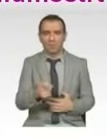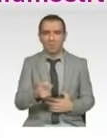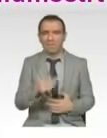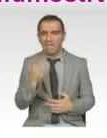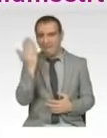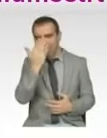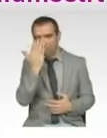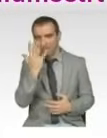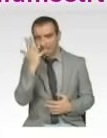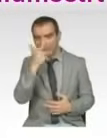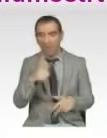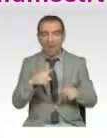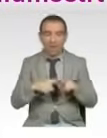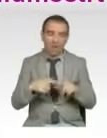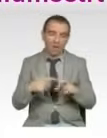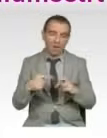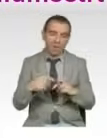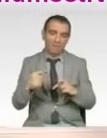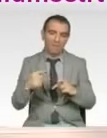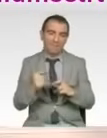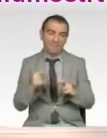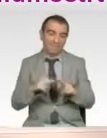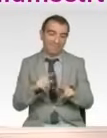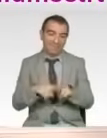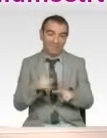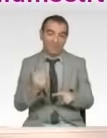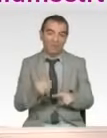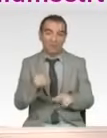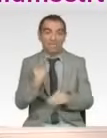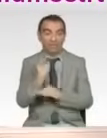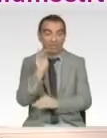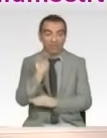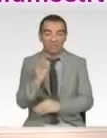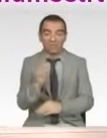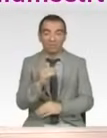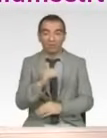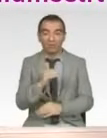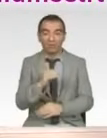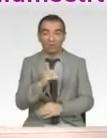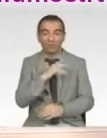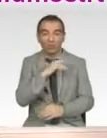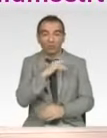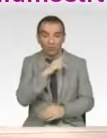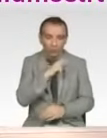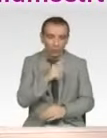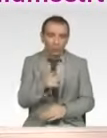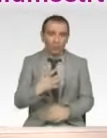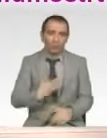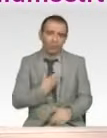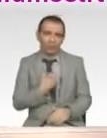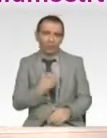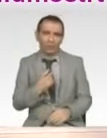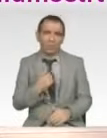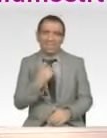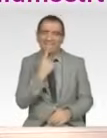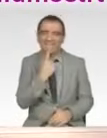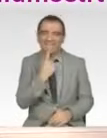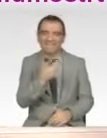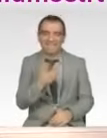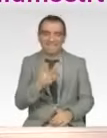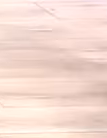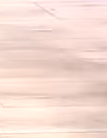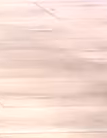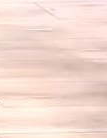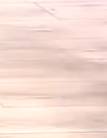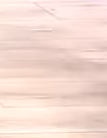esmer ya da Afrikalı olduğumuz için bazı yaşadığımız komik, ilginç, bazen de üzücü ama tatlı dille anlattığım ama olaylar var. Ama